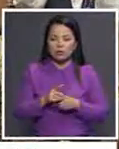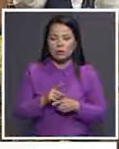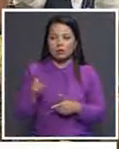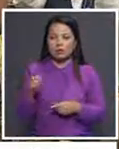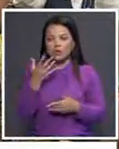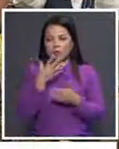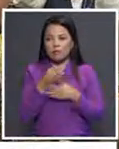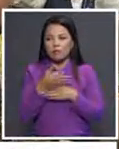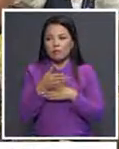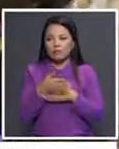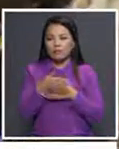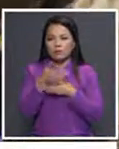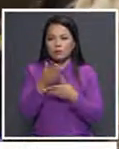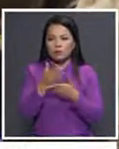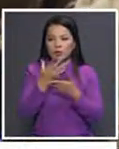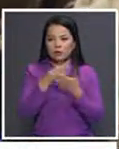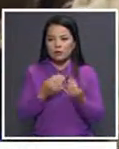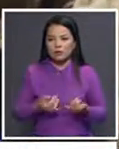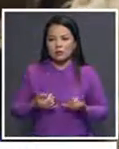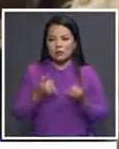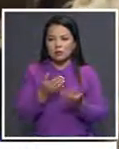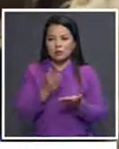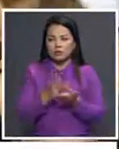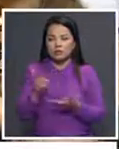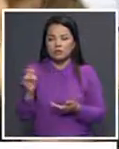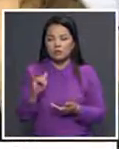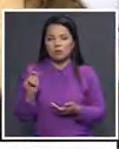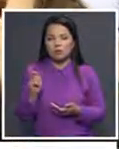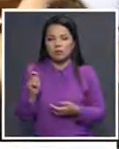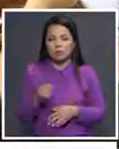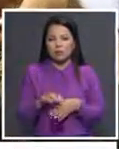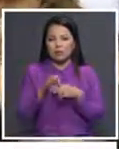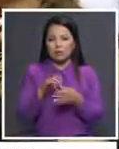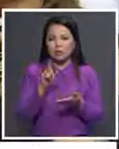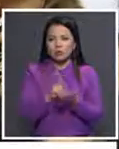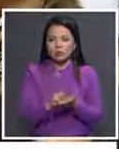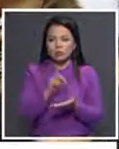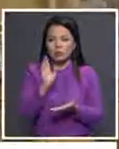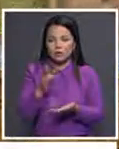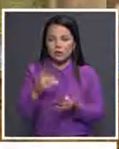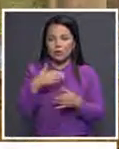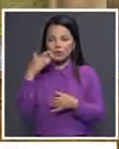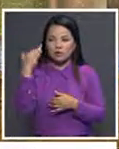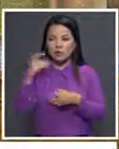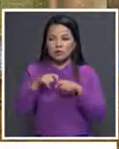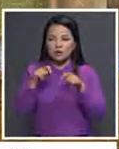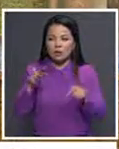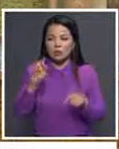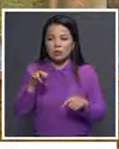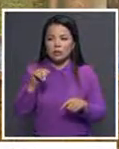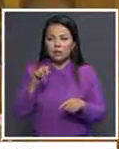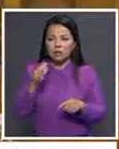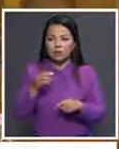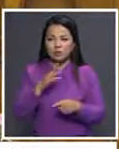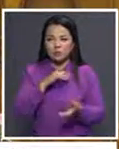сән салтанатпен кірді. Құрылтайдың мәдени бөлігі сенбі жексенбі күндері өтеді. Ашық аспан астындағы мәдени шаралар Будапешт маңындағы